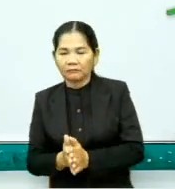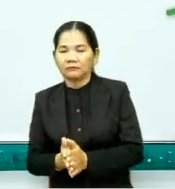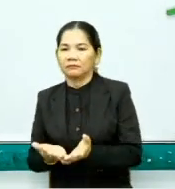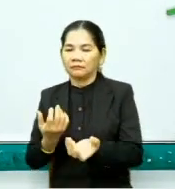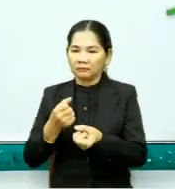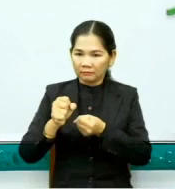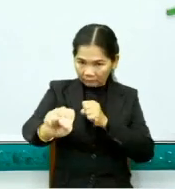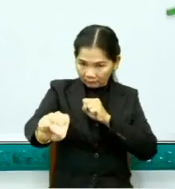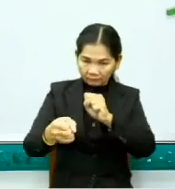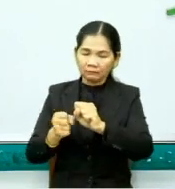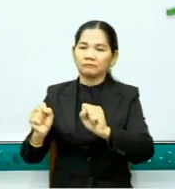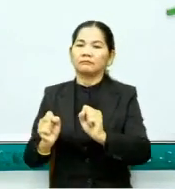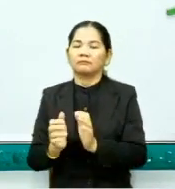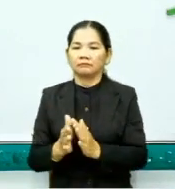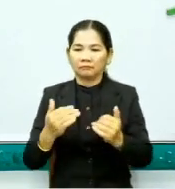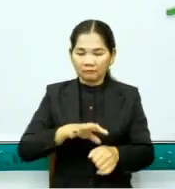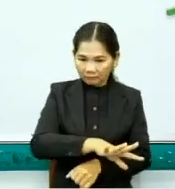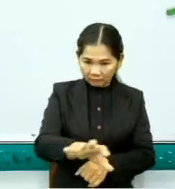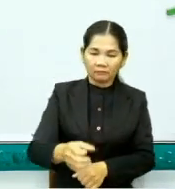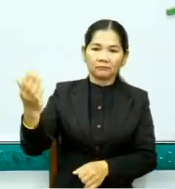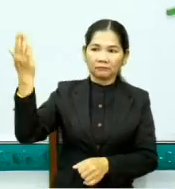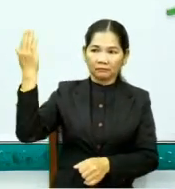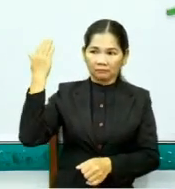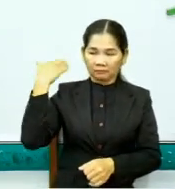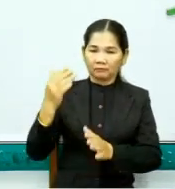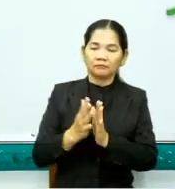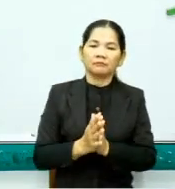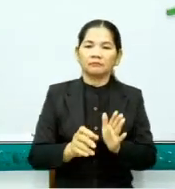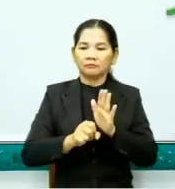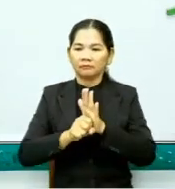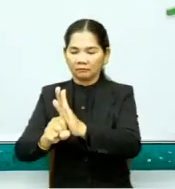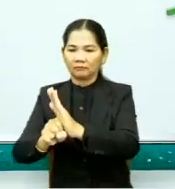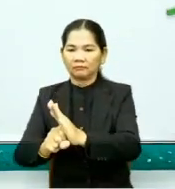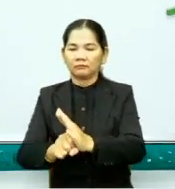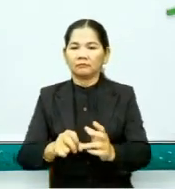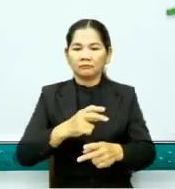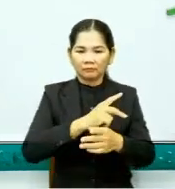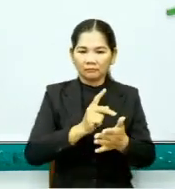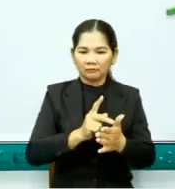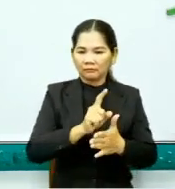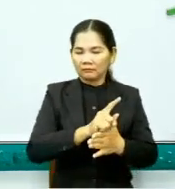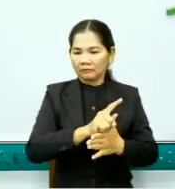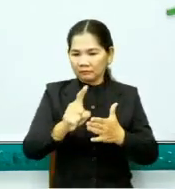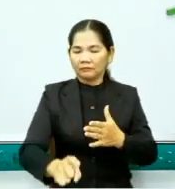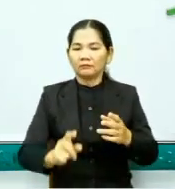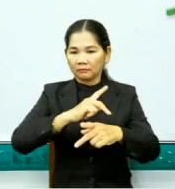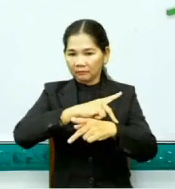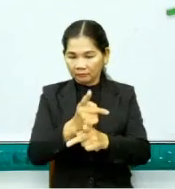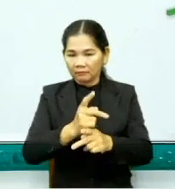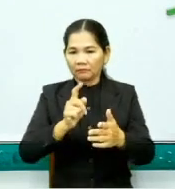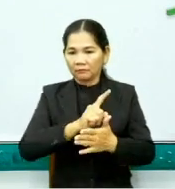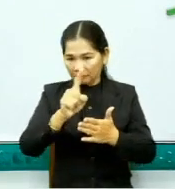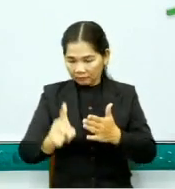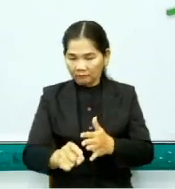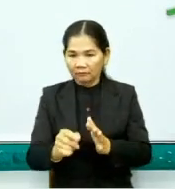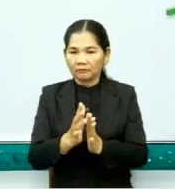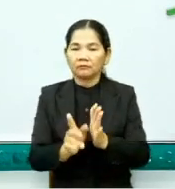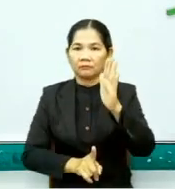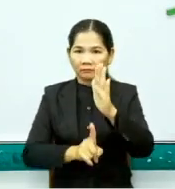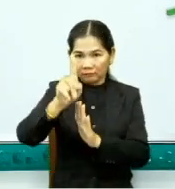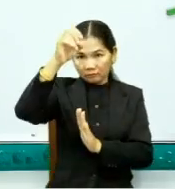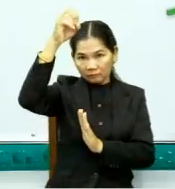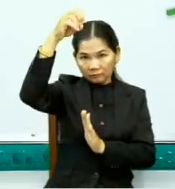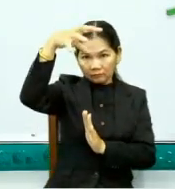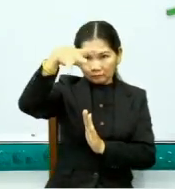bộ rán máy nâng tăng lộ phó lật tập hào nâng cá đột cầm